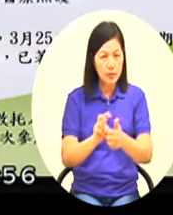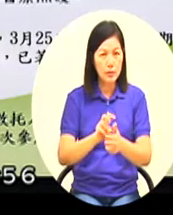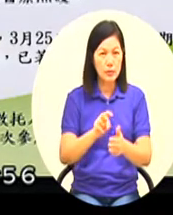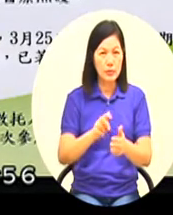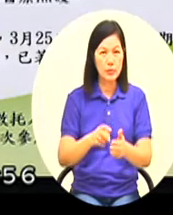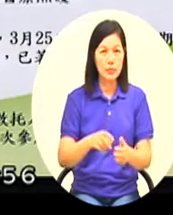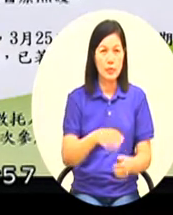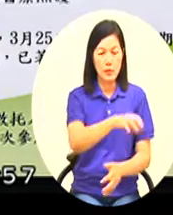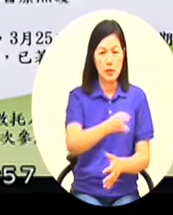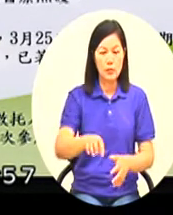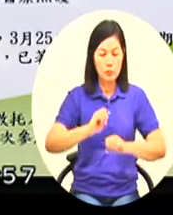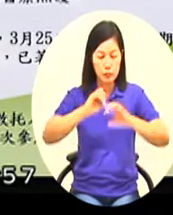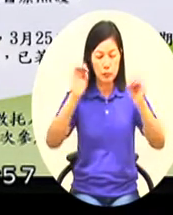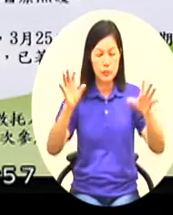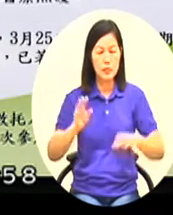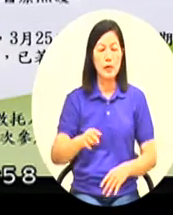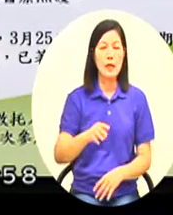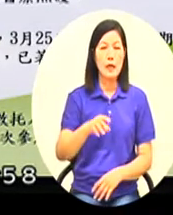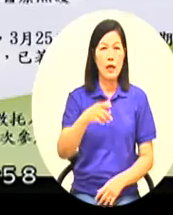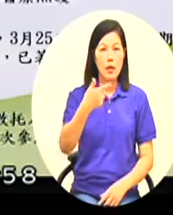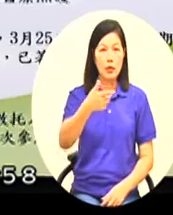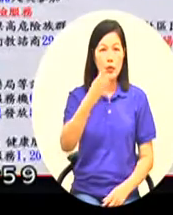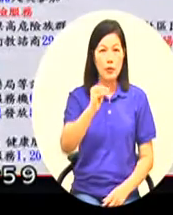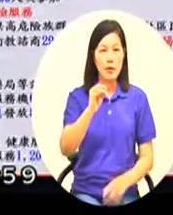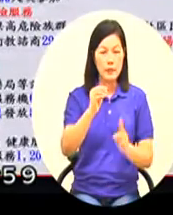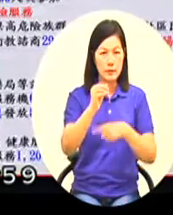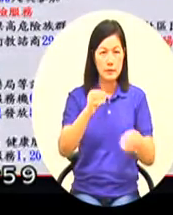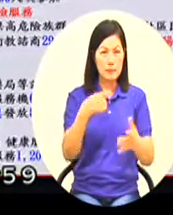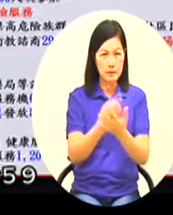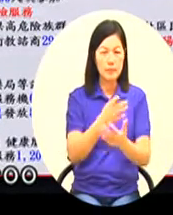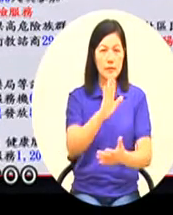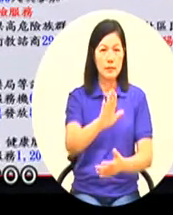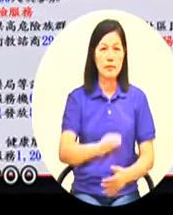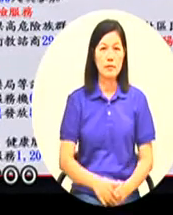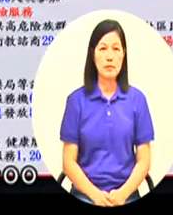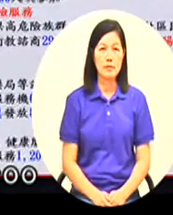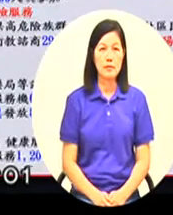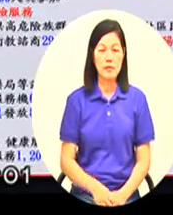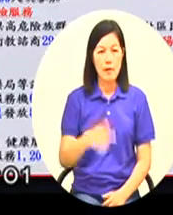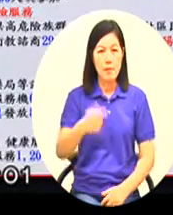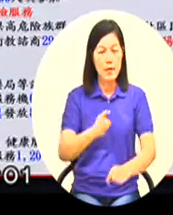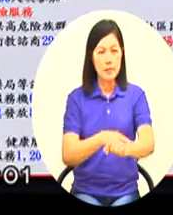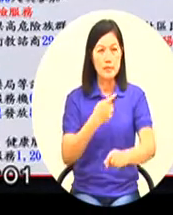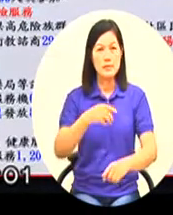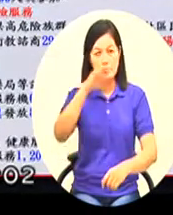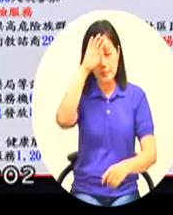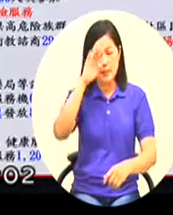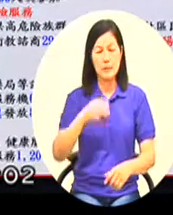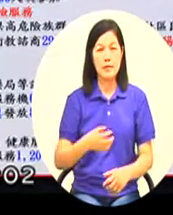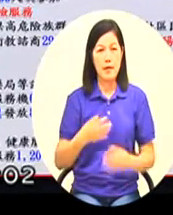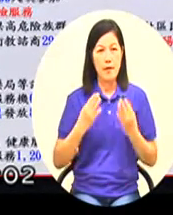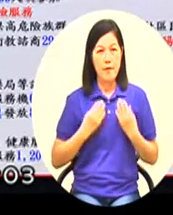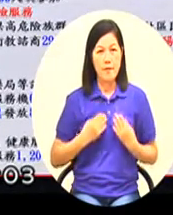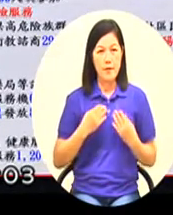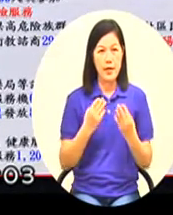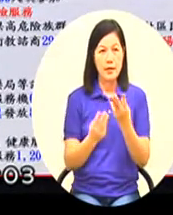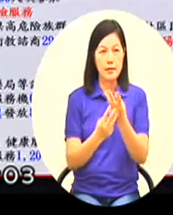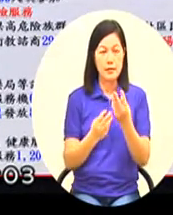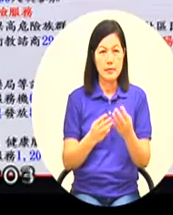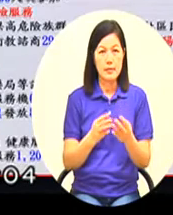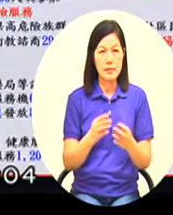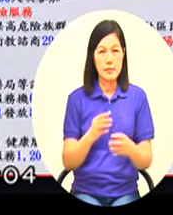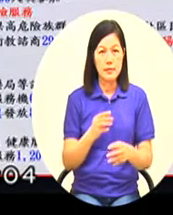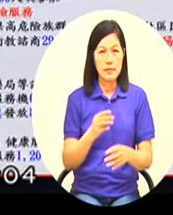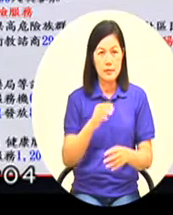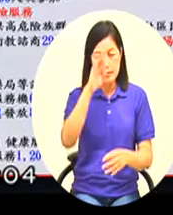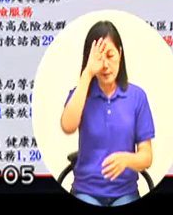900场次，总共有超过60000人的参加。在慢性病防治部分，包括有肺结核防治跟艾滋病防治。那肺结核防治部